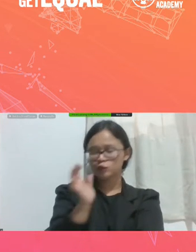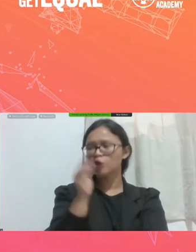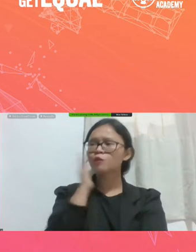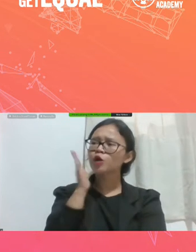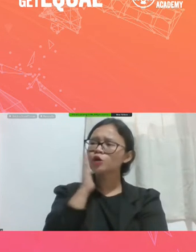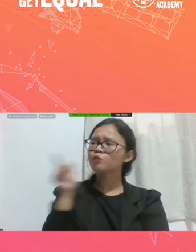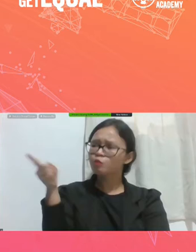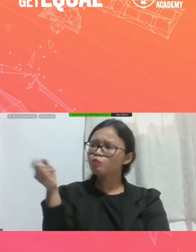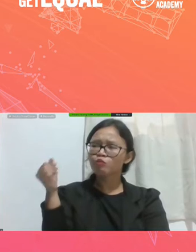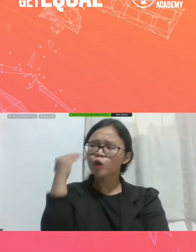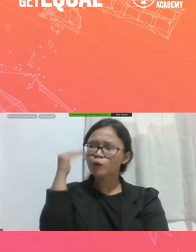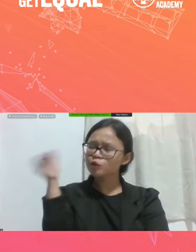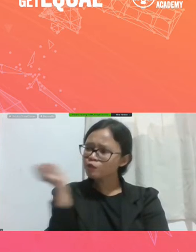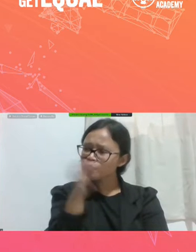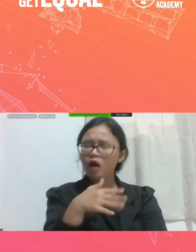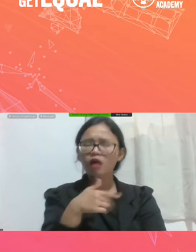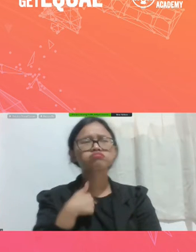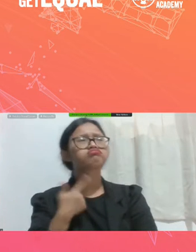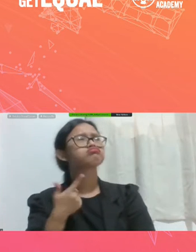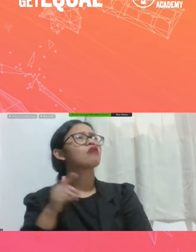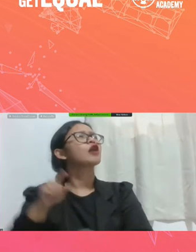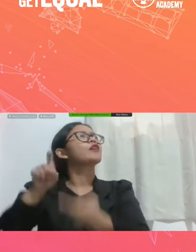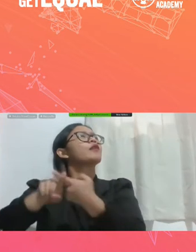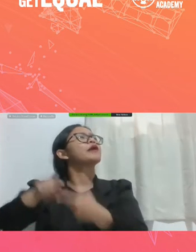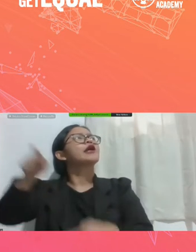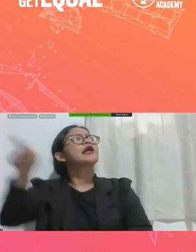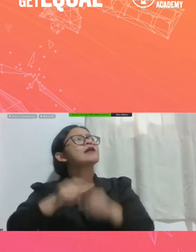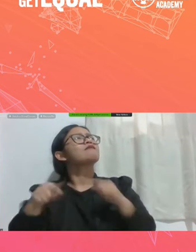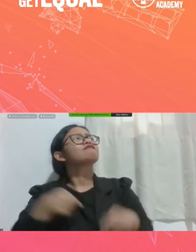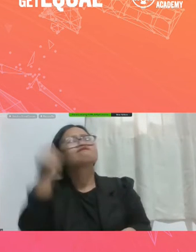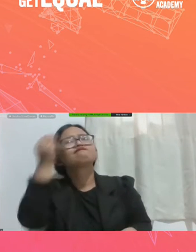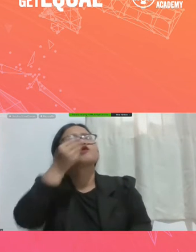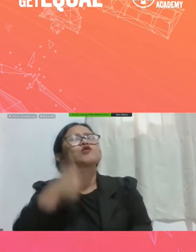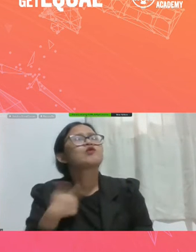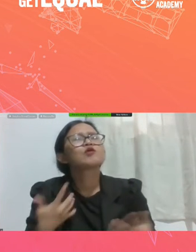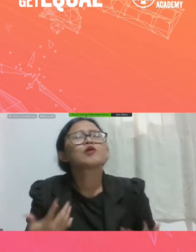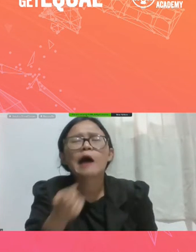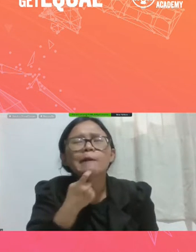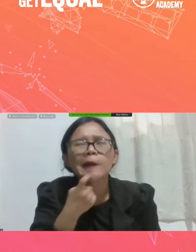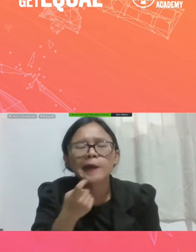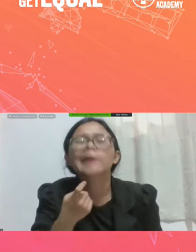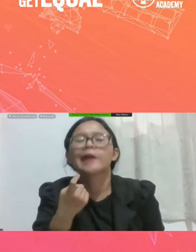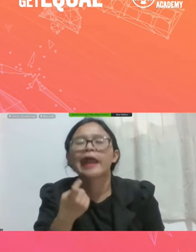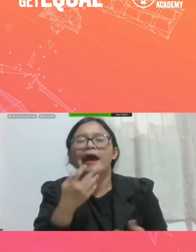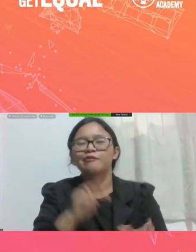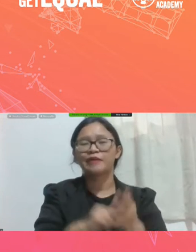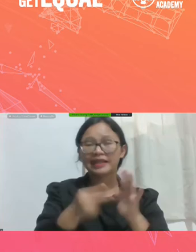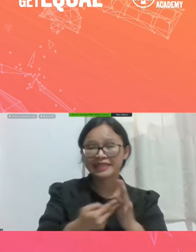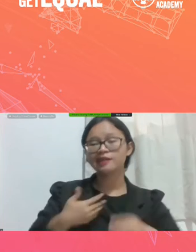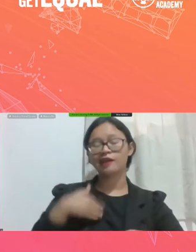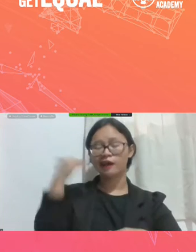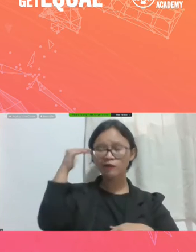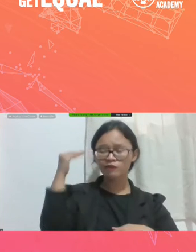Ini saya kalau mengalami mana ya, teman saya ngalamin terus saya harus apa, bingung gitu ya. Nah ini mungkin informasinya juga belum sampai